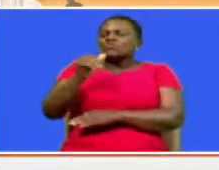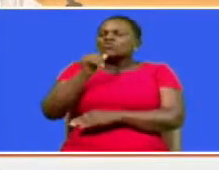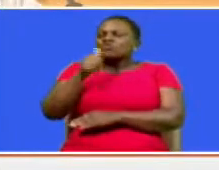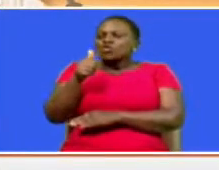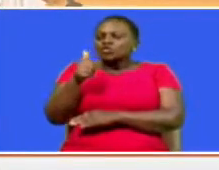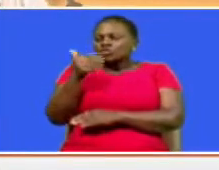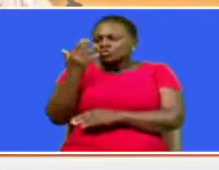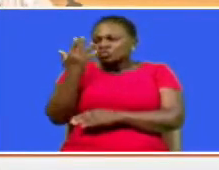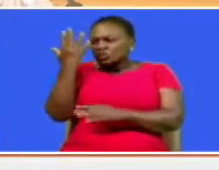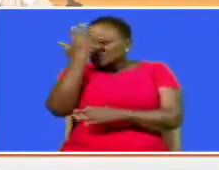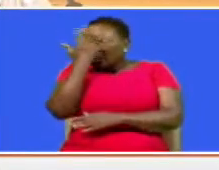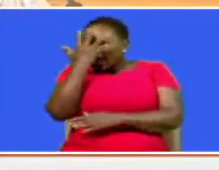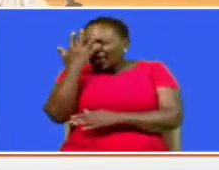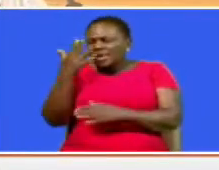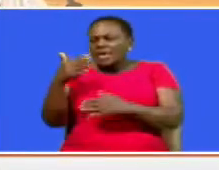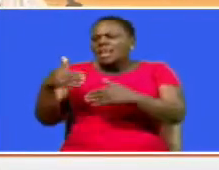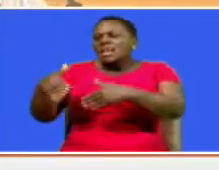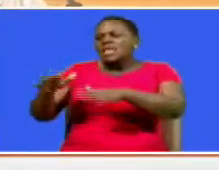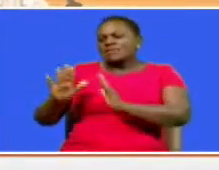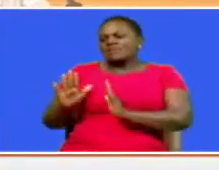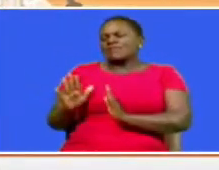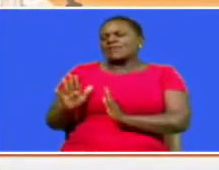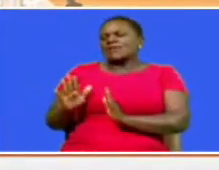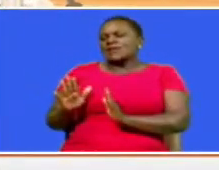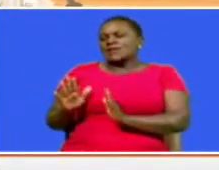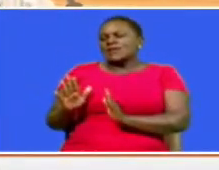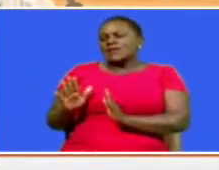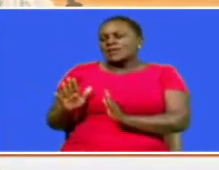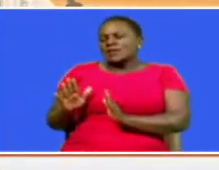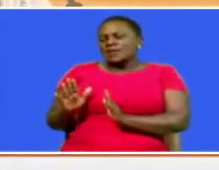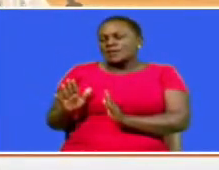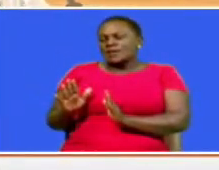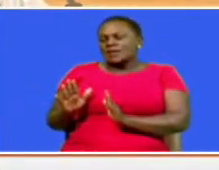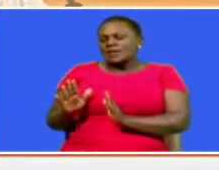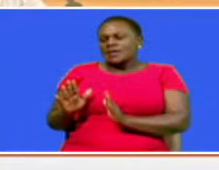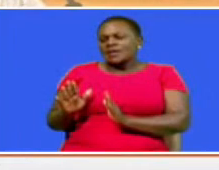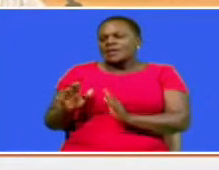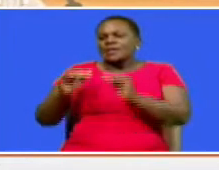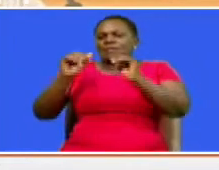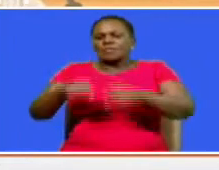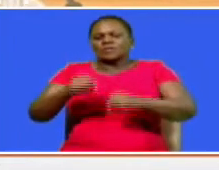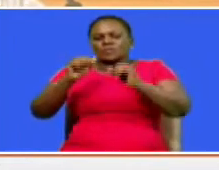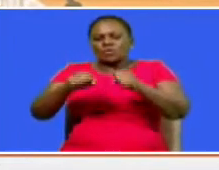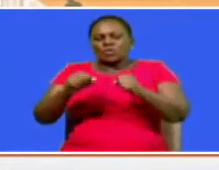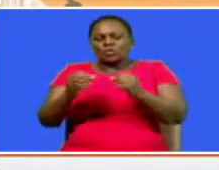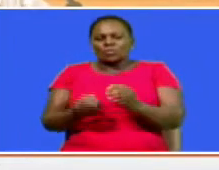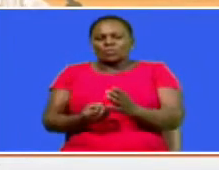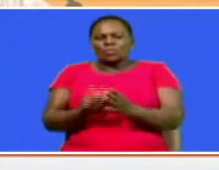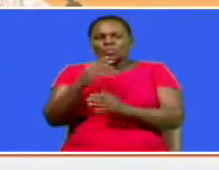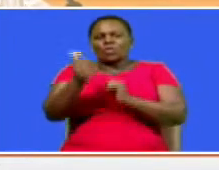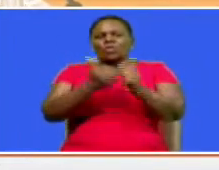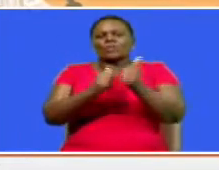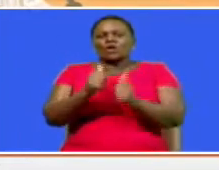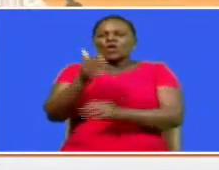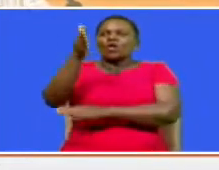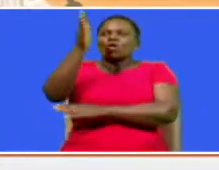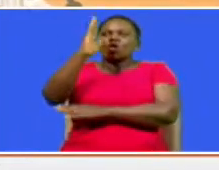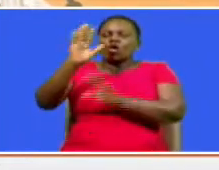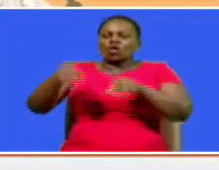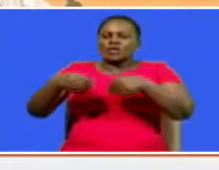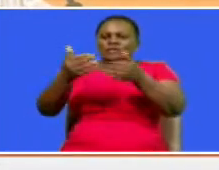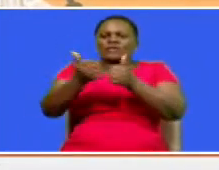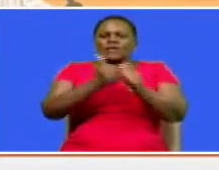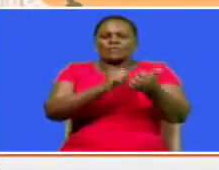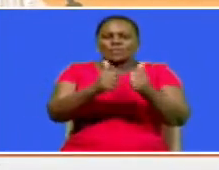shy away and to be able to produce your competencies, your God-given